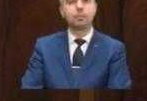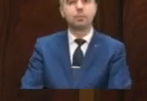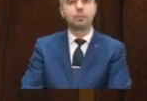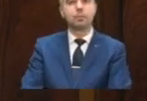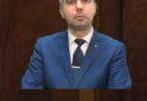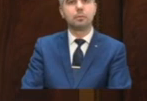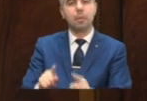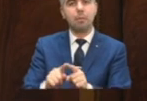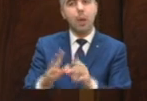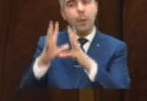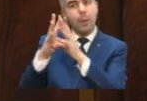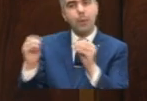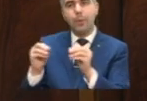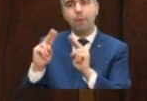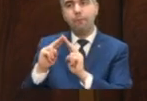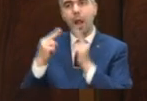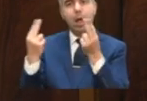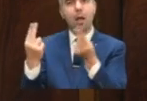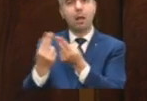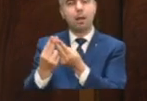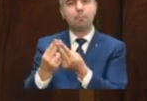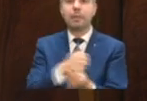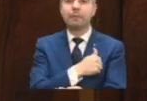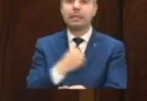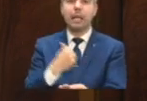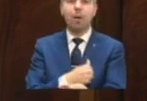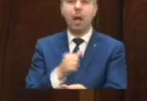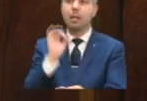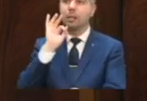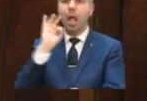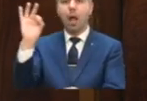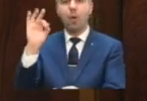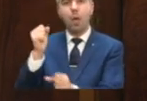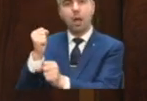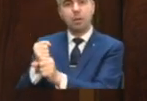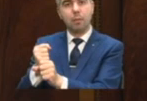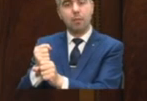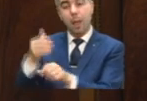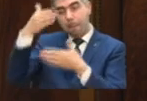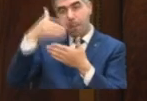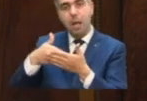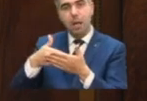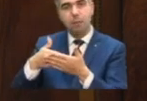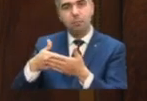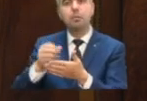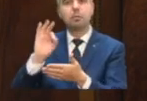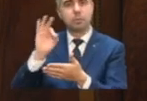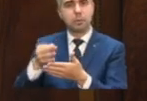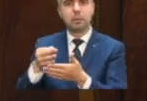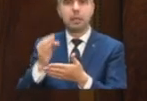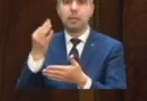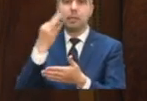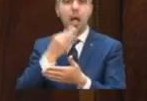اللي تفقد في العالم كنا تنقلبوا عليه، كان غير الصين اللي كتصوبوا اللي كتصنعوا، مصير في المغرب تتصنعوا، دابا كنستعملوا لو تيست